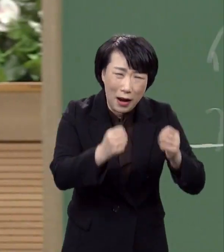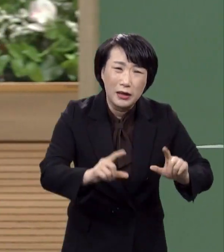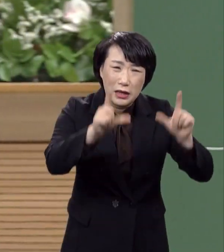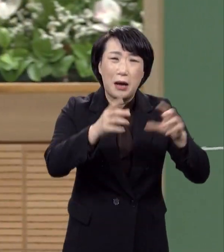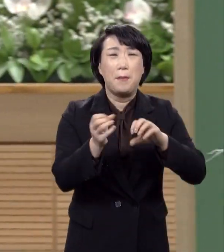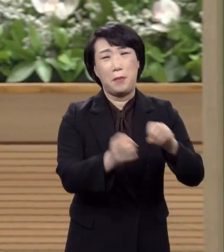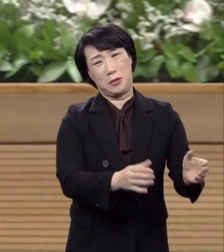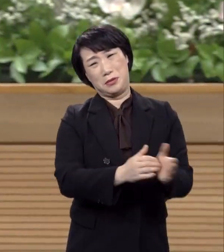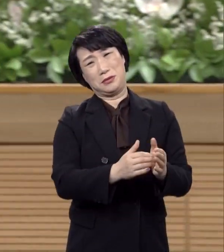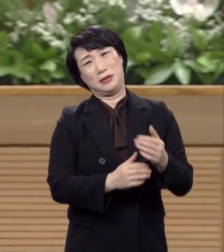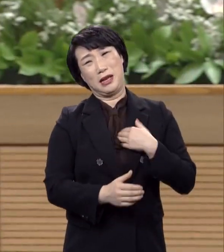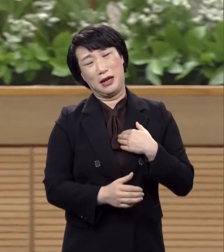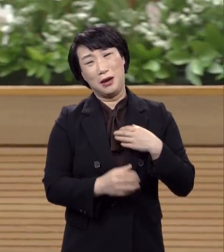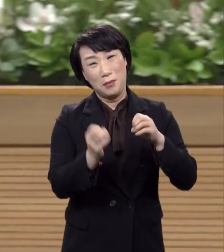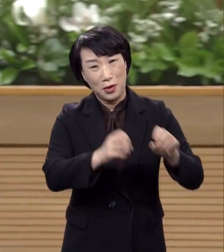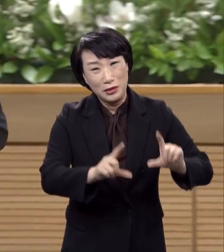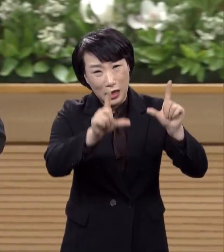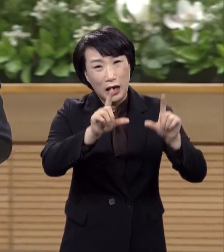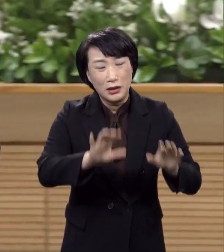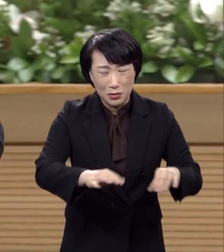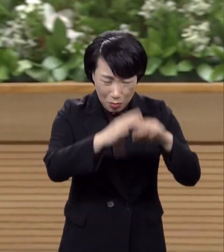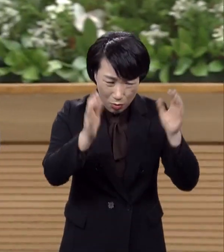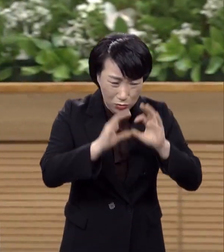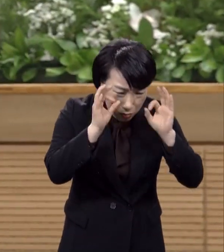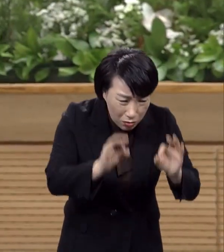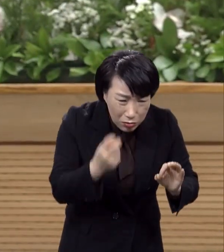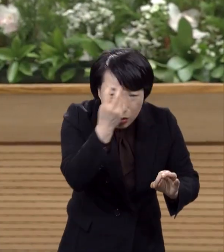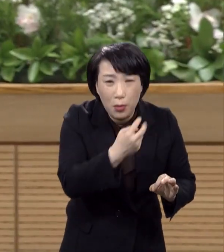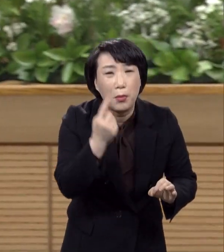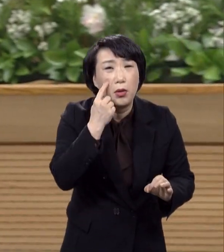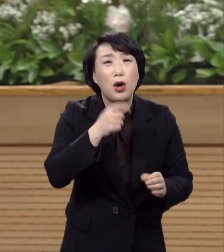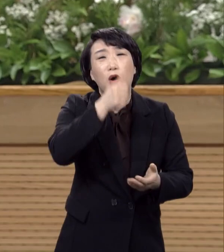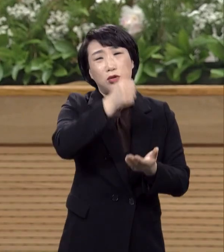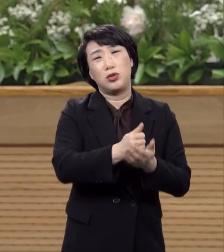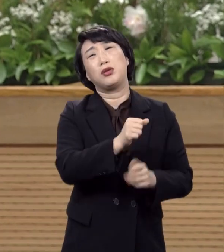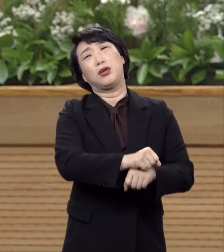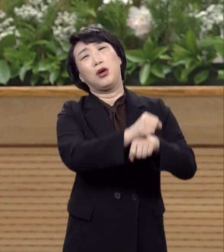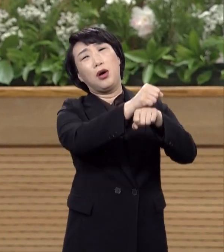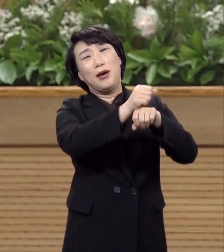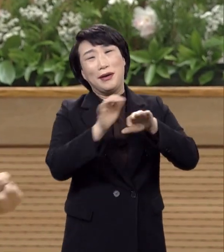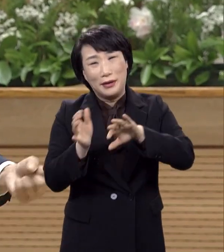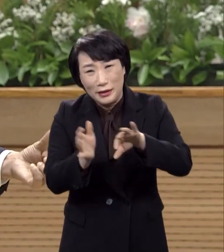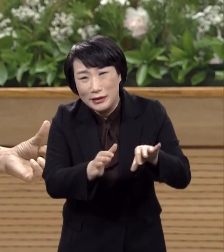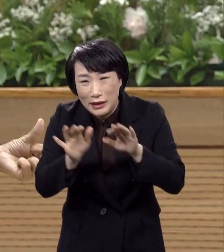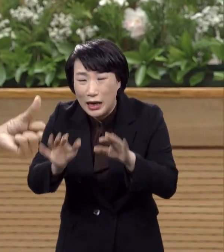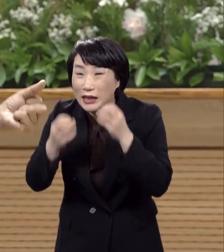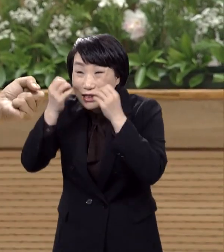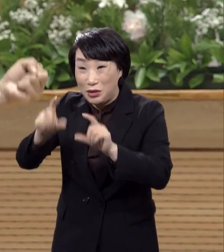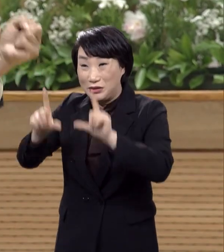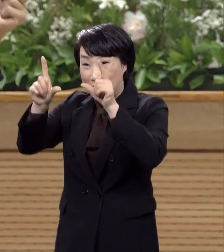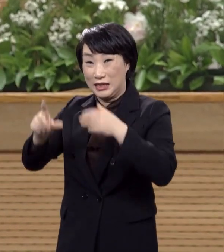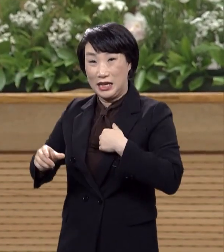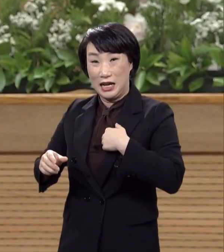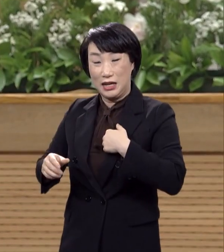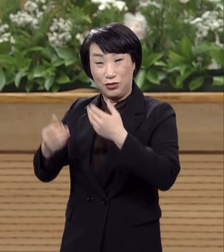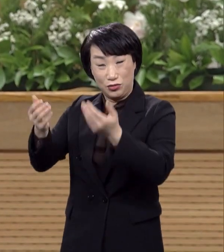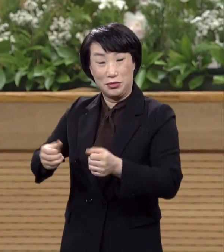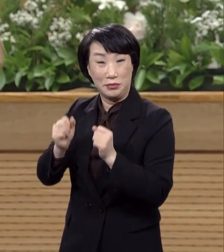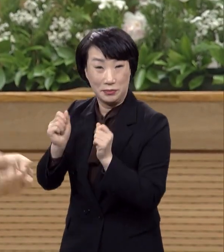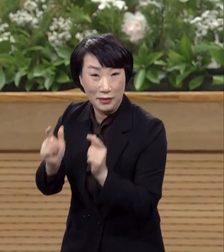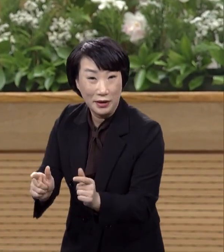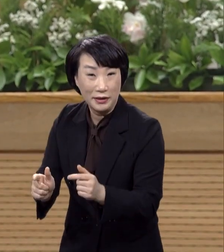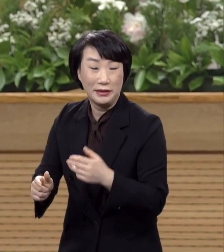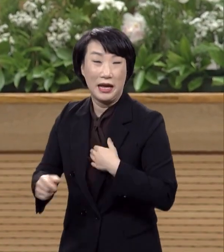날들을 버리고 버린 날들이 죄였습니다. 그러나 새로운 날들은 내게 주신